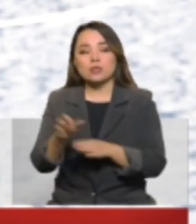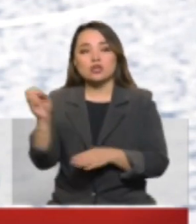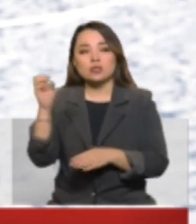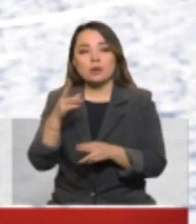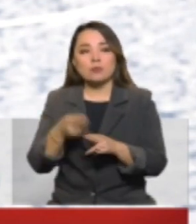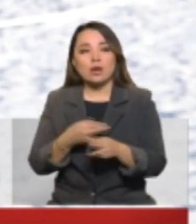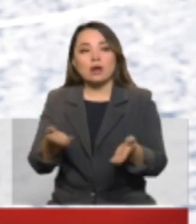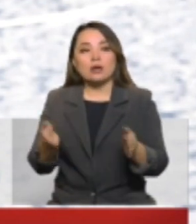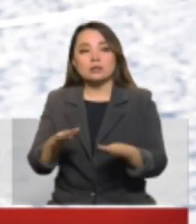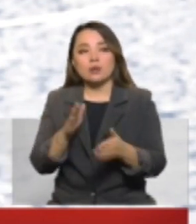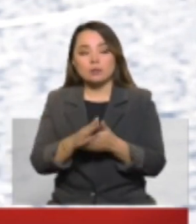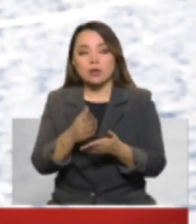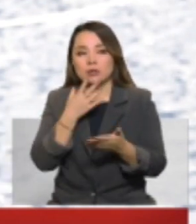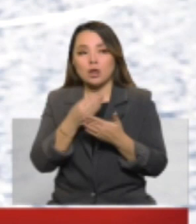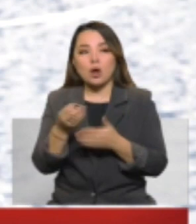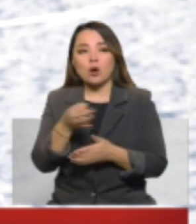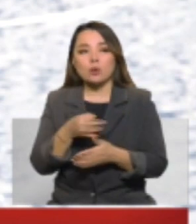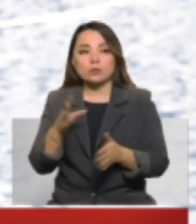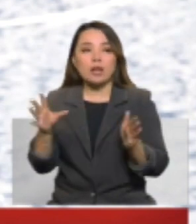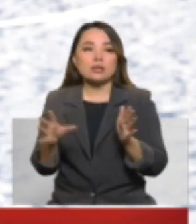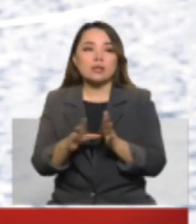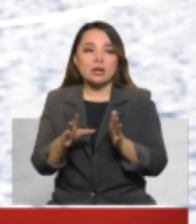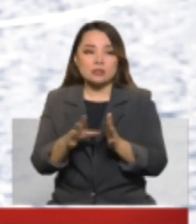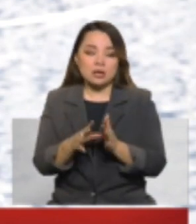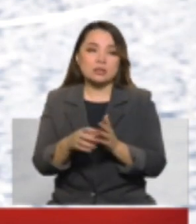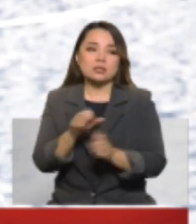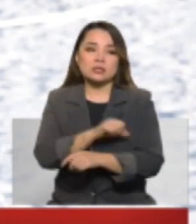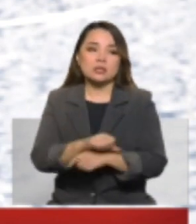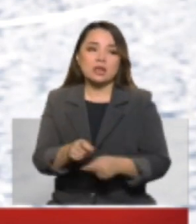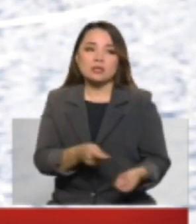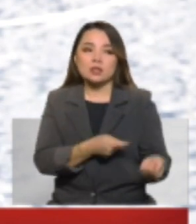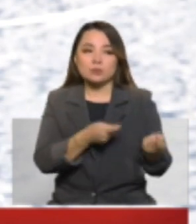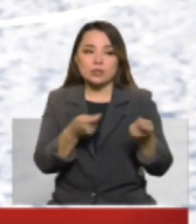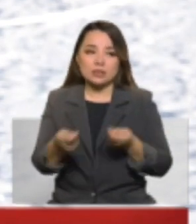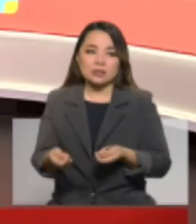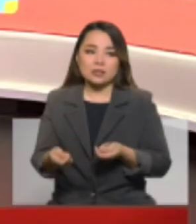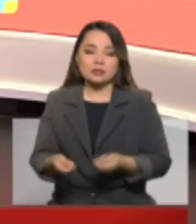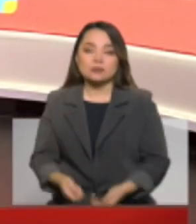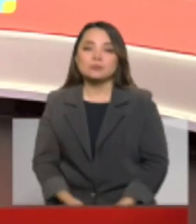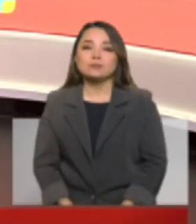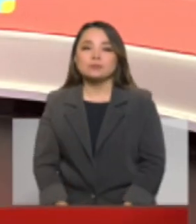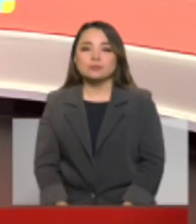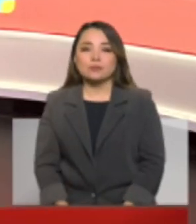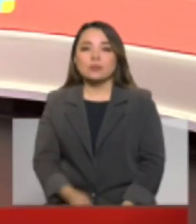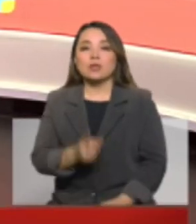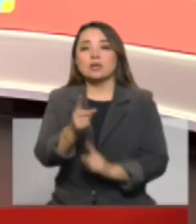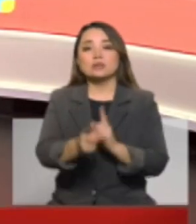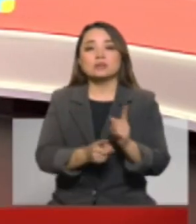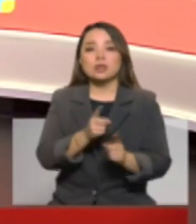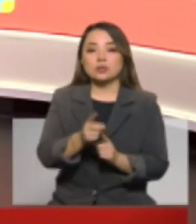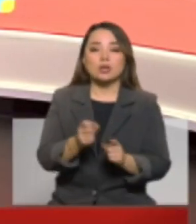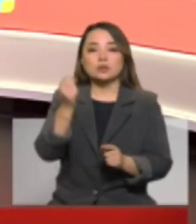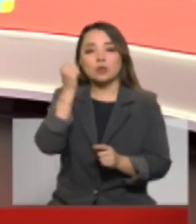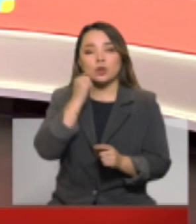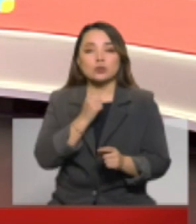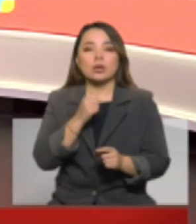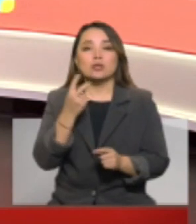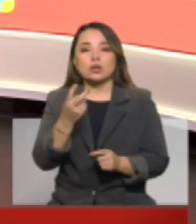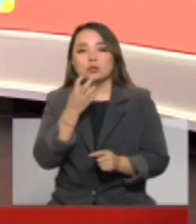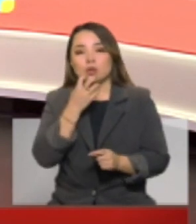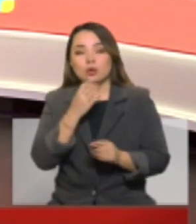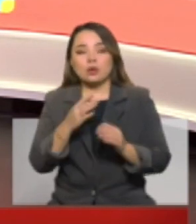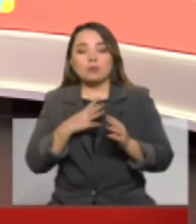қалған аудандарға электр энергиясы сырттан тасымалданады. Ал Жезқазғандағы тозып тұрған екі